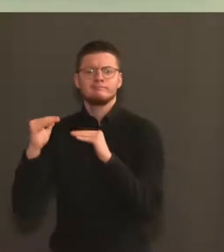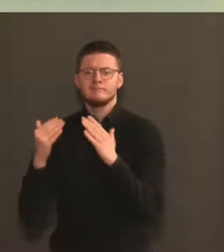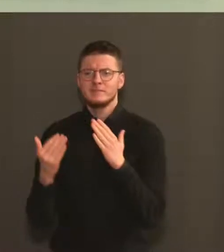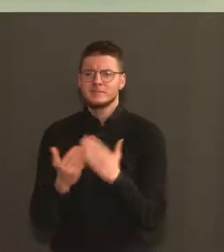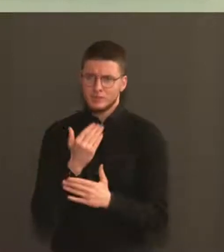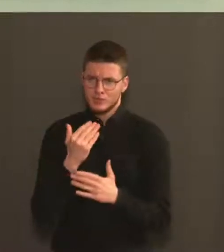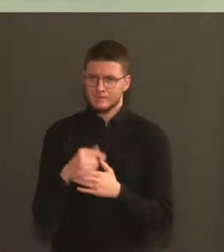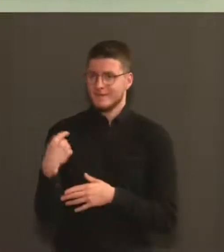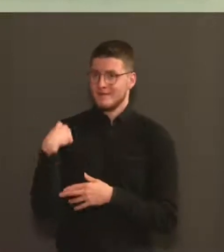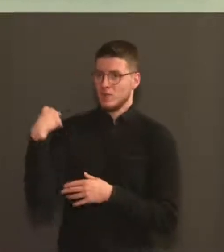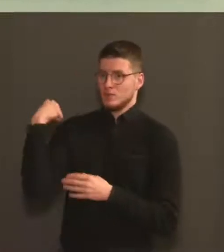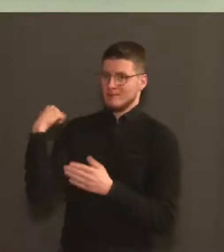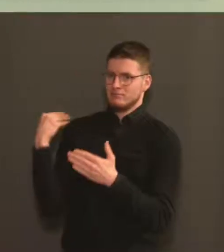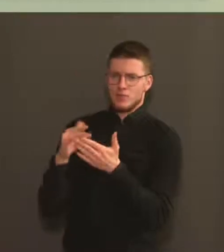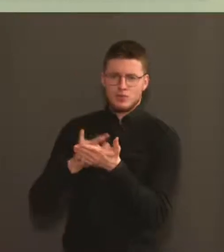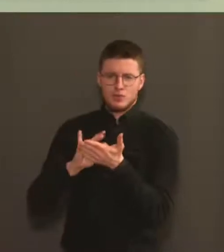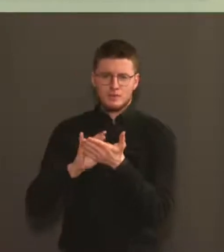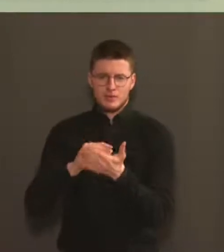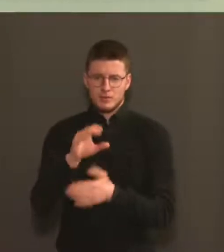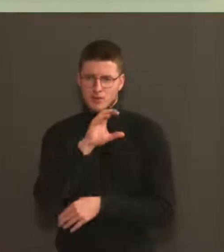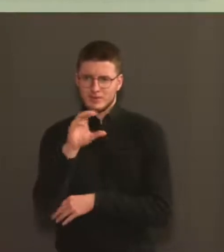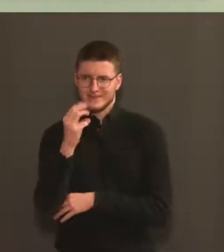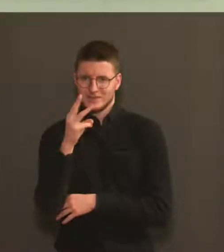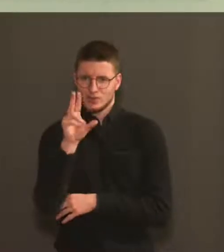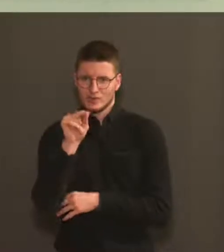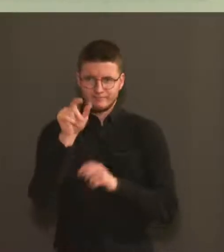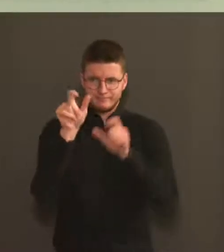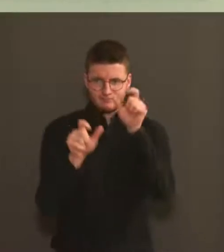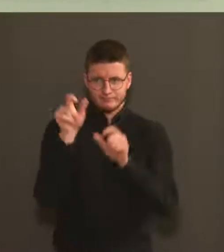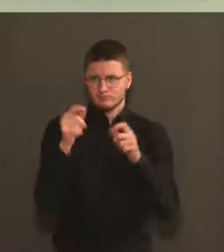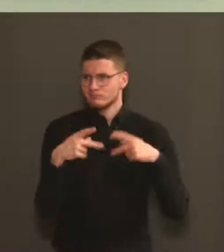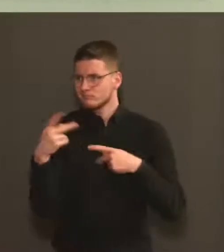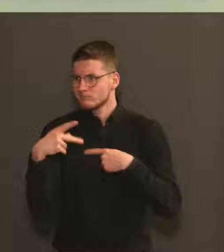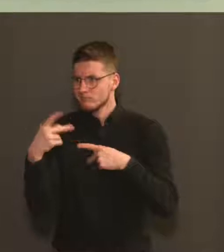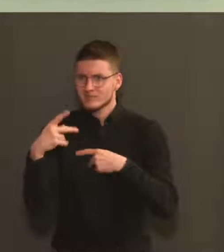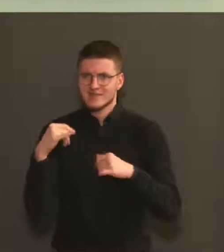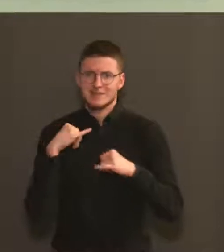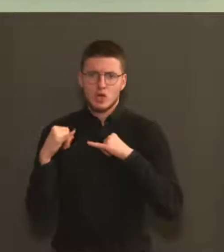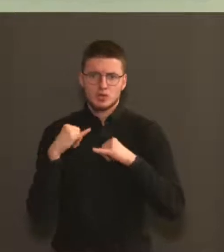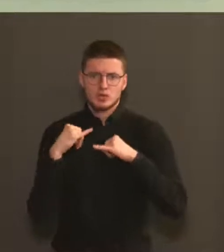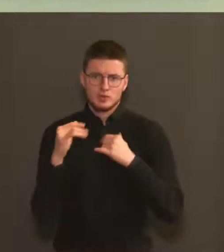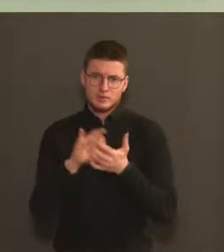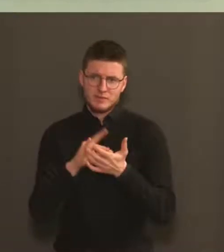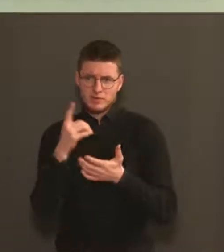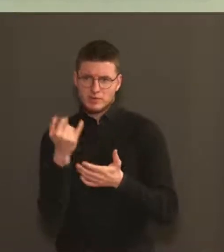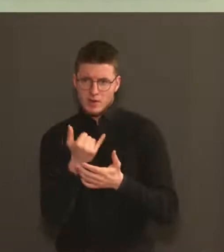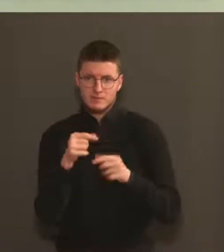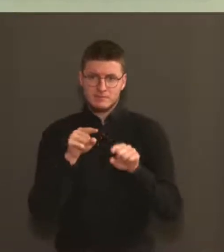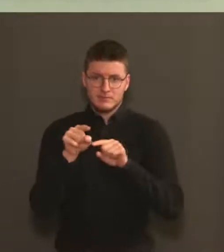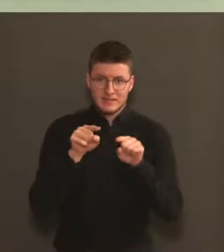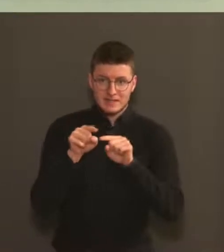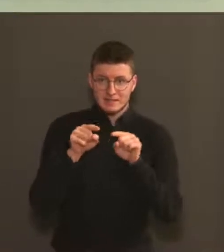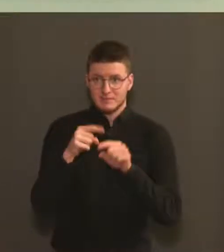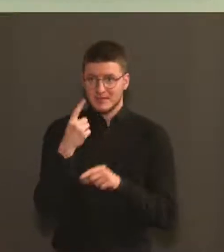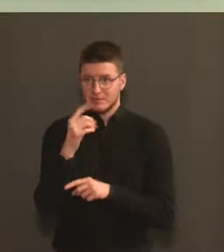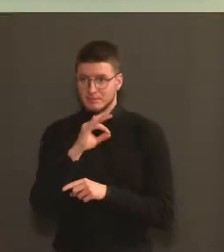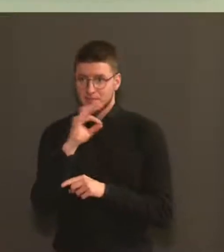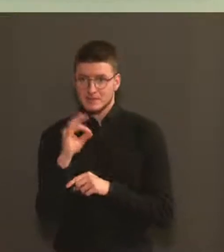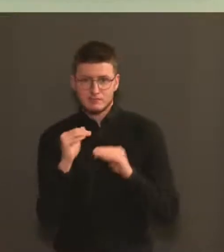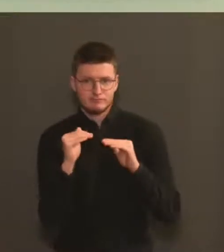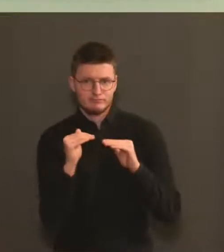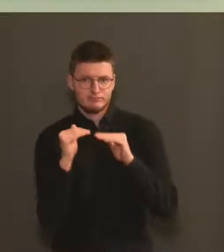Verleden week waren er gemiddeld 123 nieuwe opnames per dag. Dat is 1% hoger dan de week